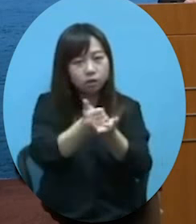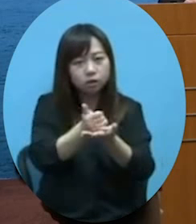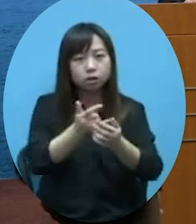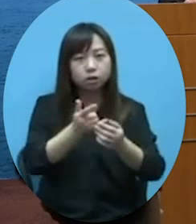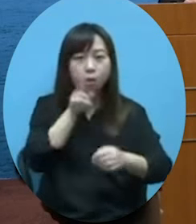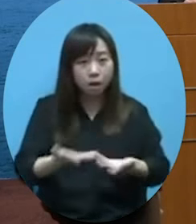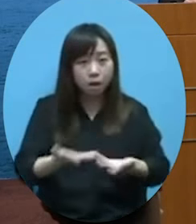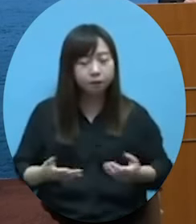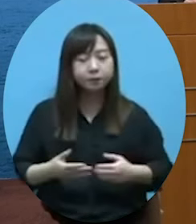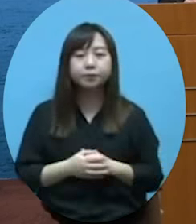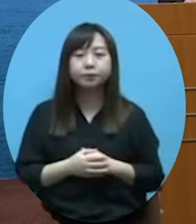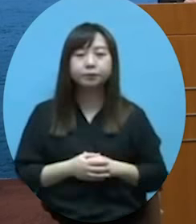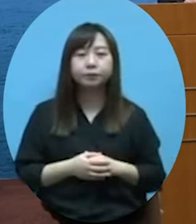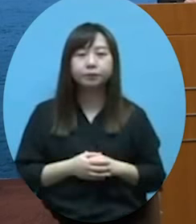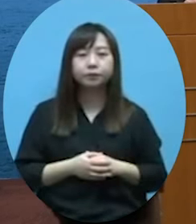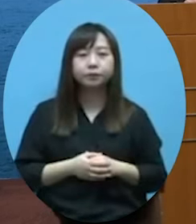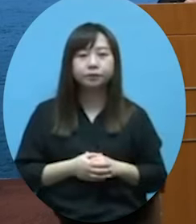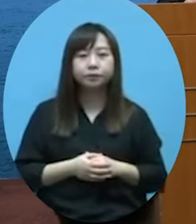呢麻煩